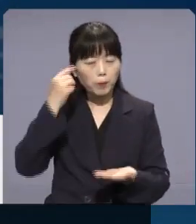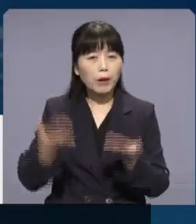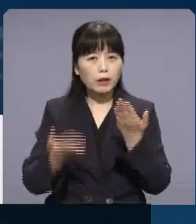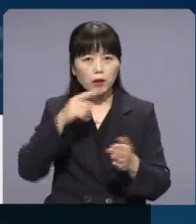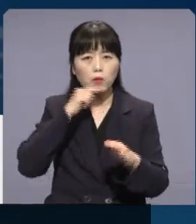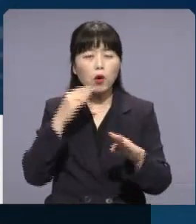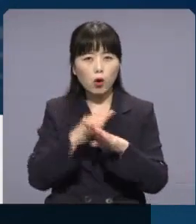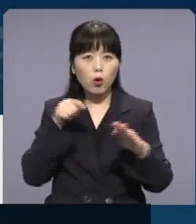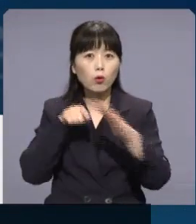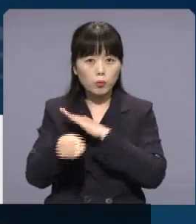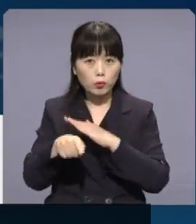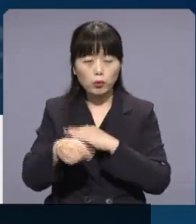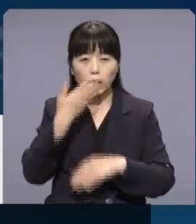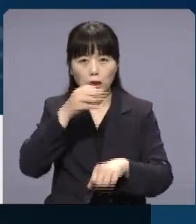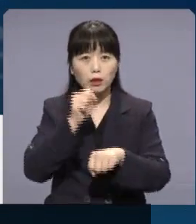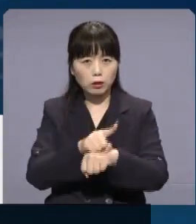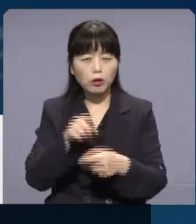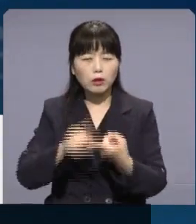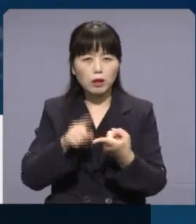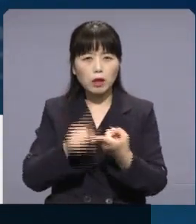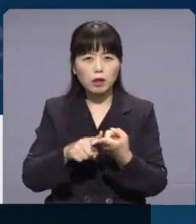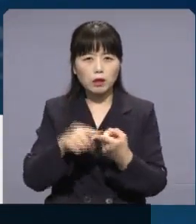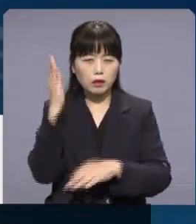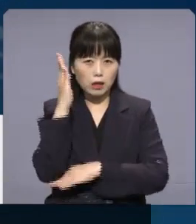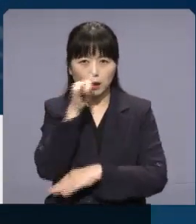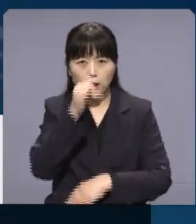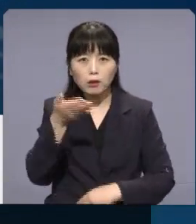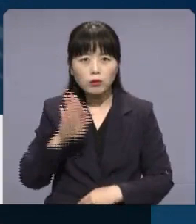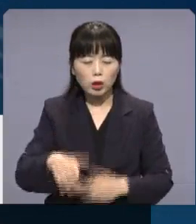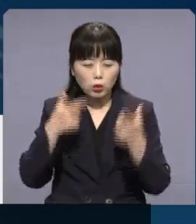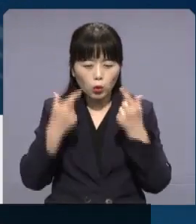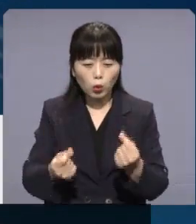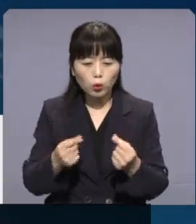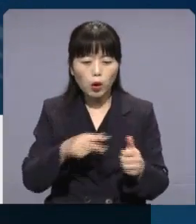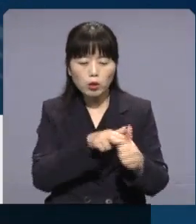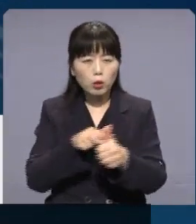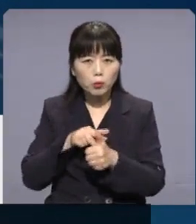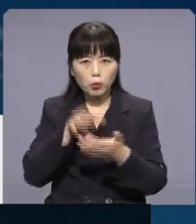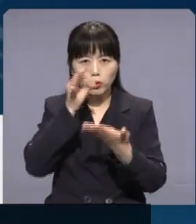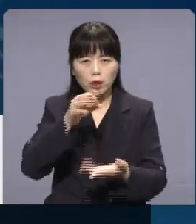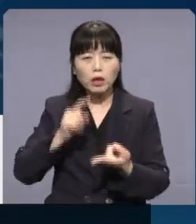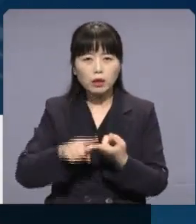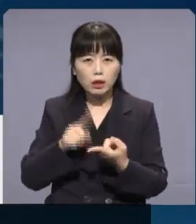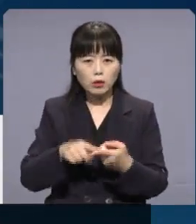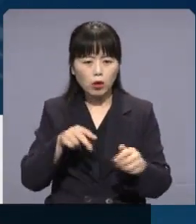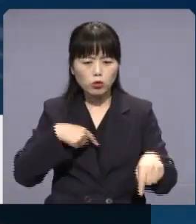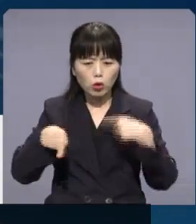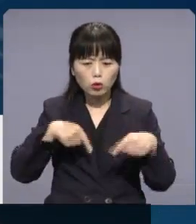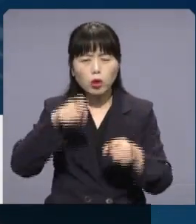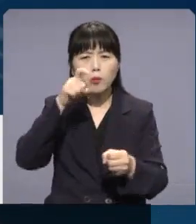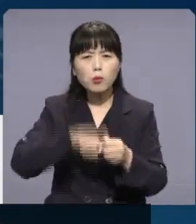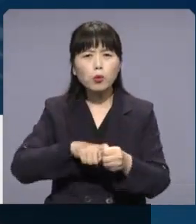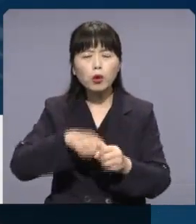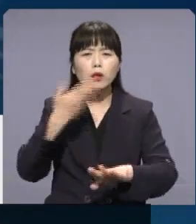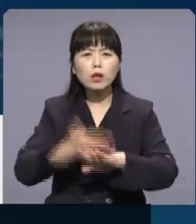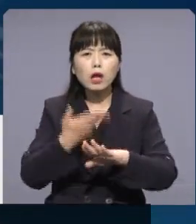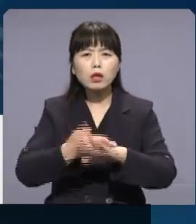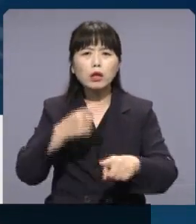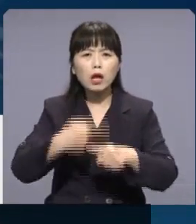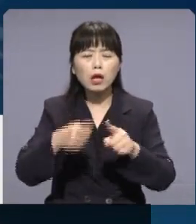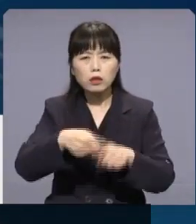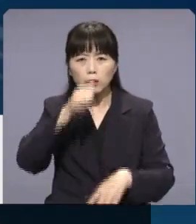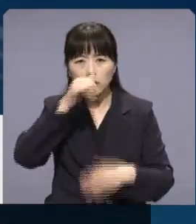월북 가능성에 대한 판단을 내렸던 것인데 똑같은 정보 자산을 두고 그걸 정치적인 목적으로 달리 해석하게